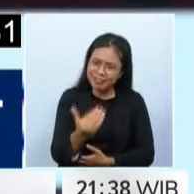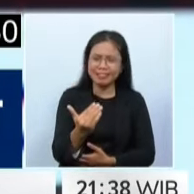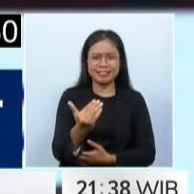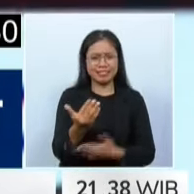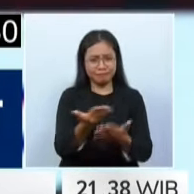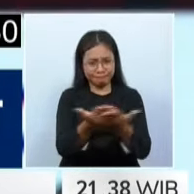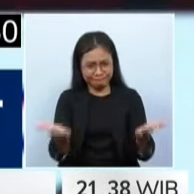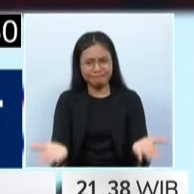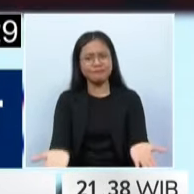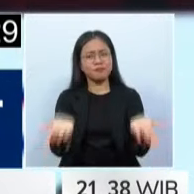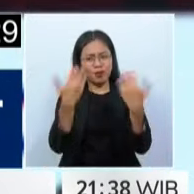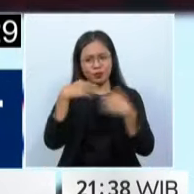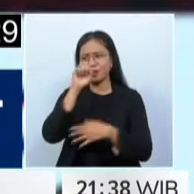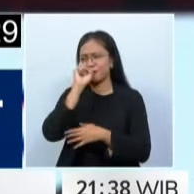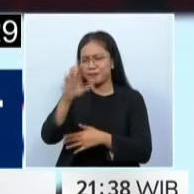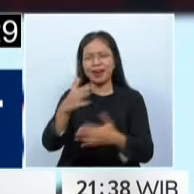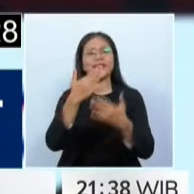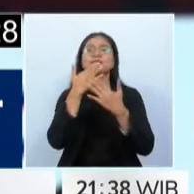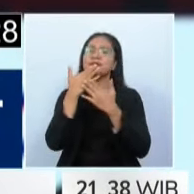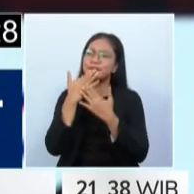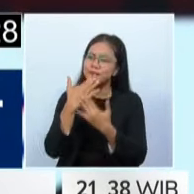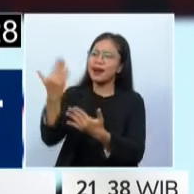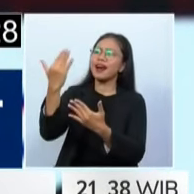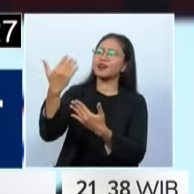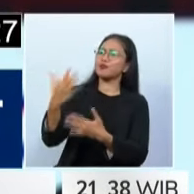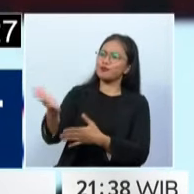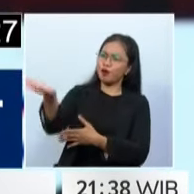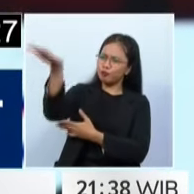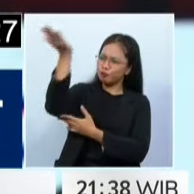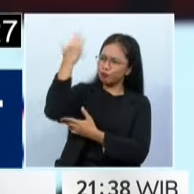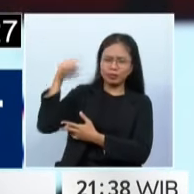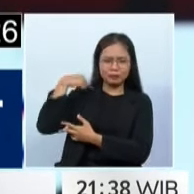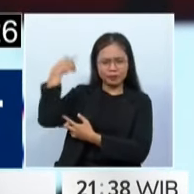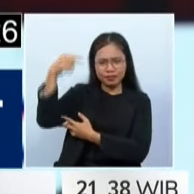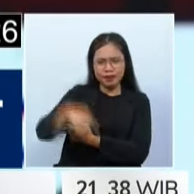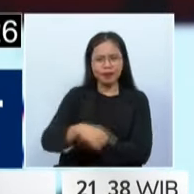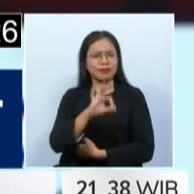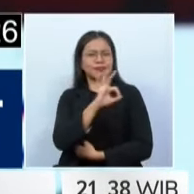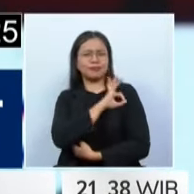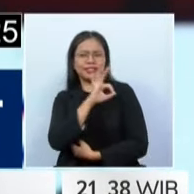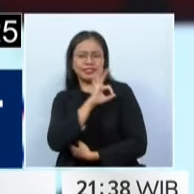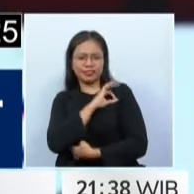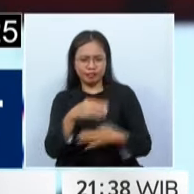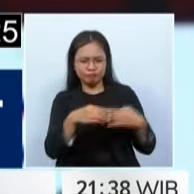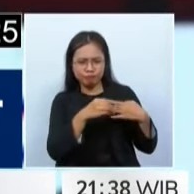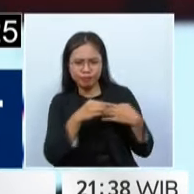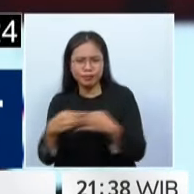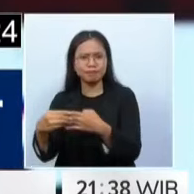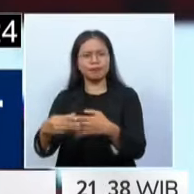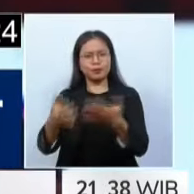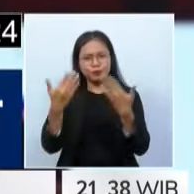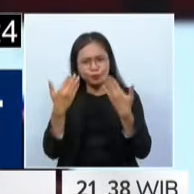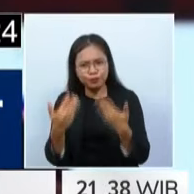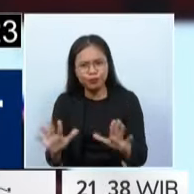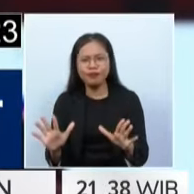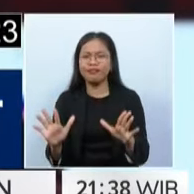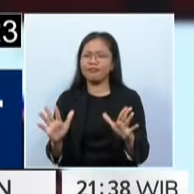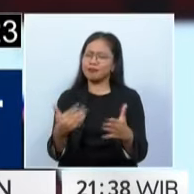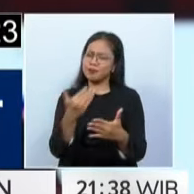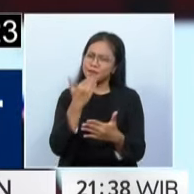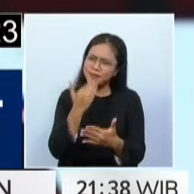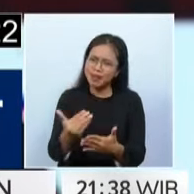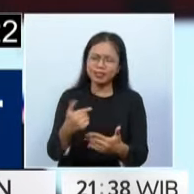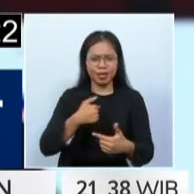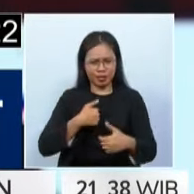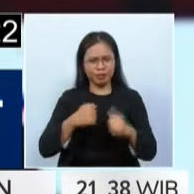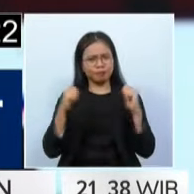mengucapkan terima kasih kepada semua pemimpin dan presiden kita terdahulu juga saya bertekad